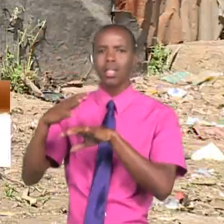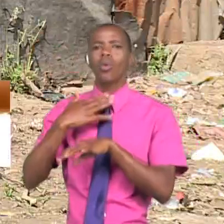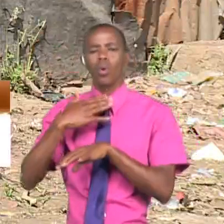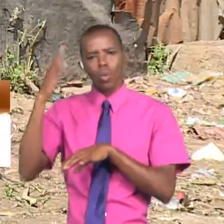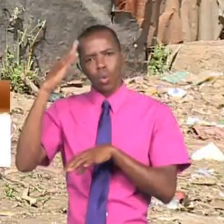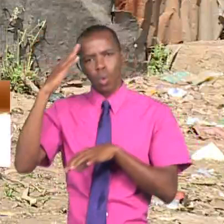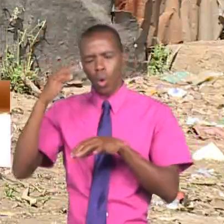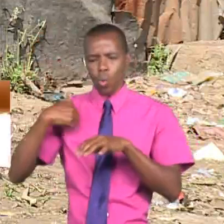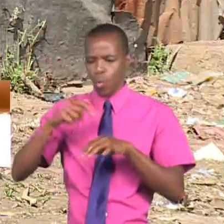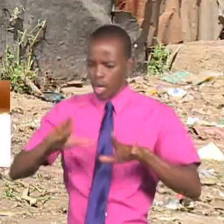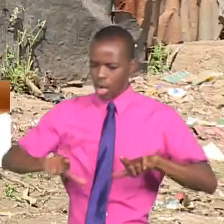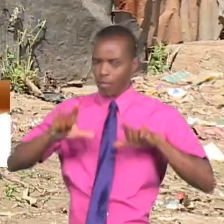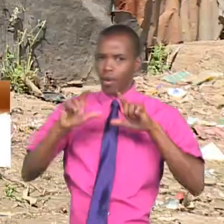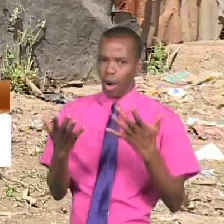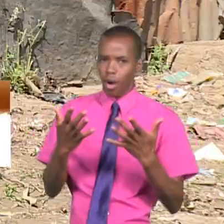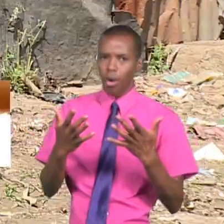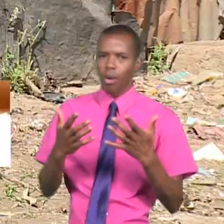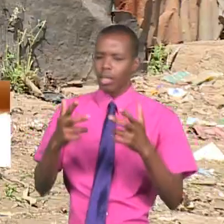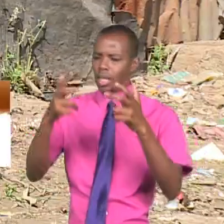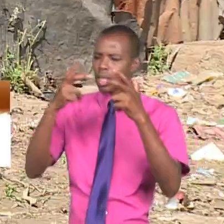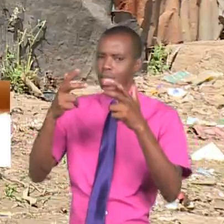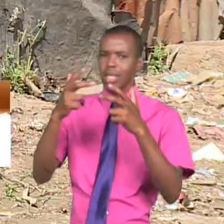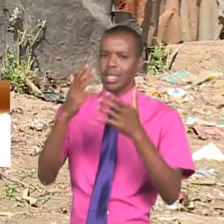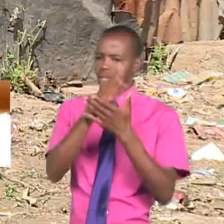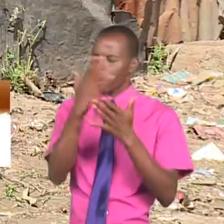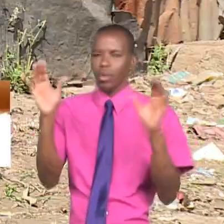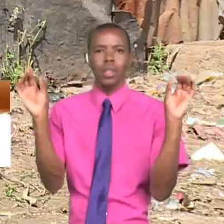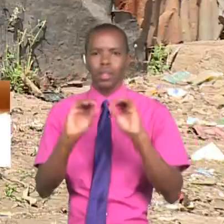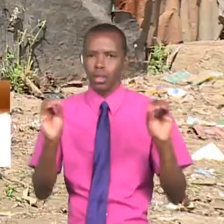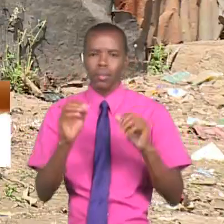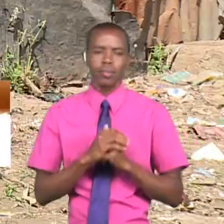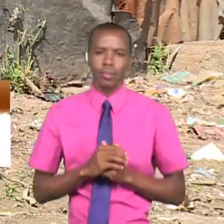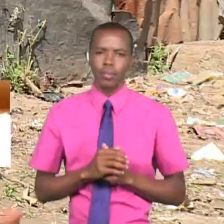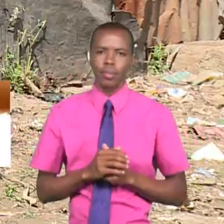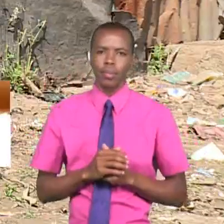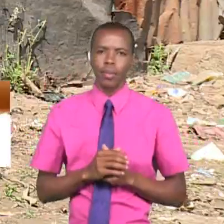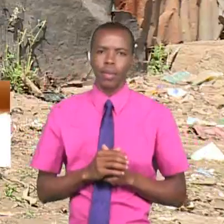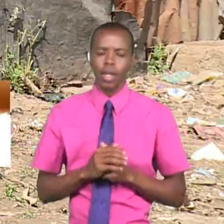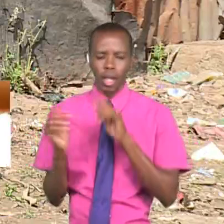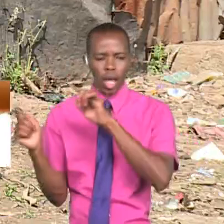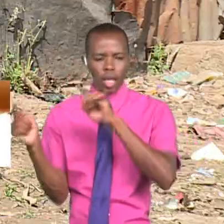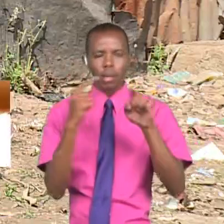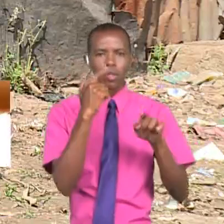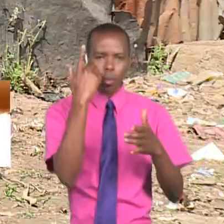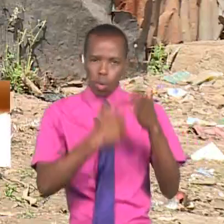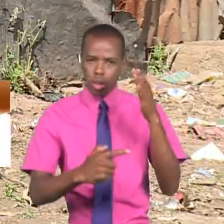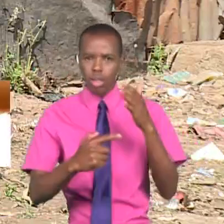kujua tunaendeleaje. At just care anything kutoka kwao tena. Na venye walikujanga walisemanga